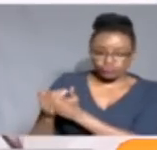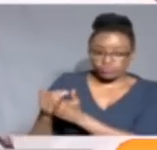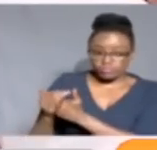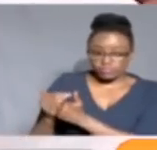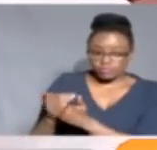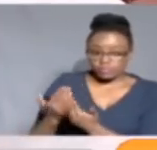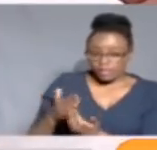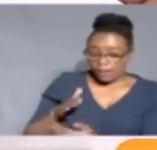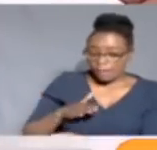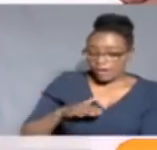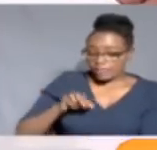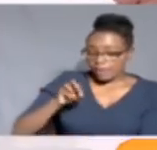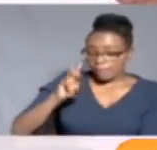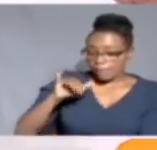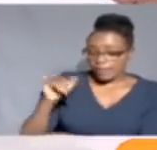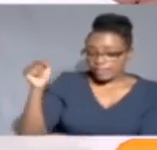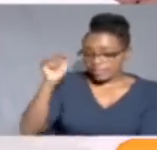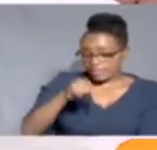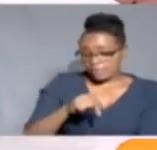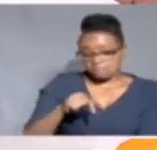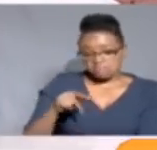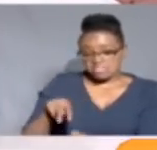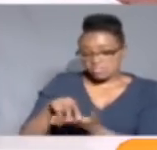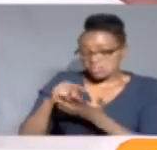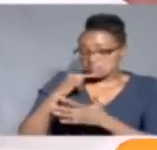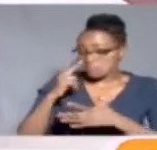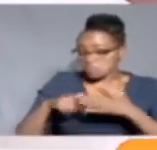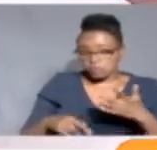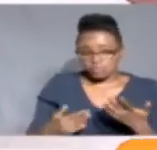Madam Mary Khaemba alisimama akisema